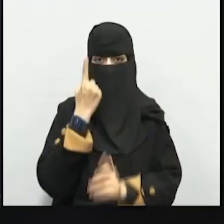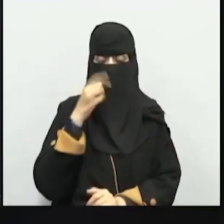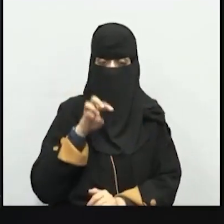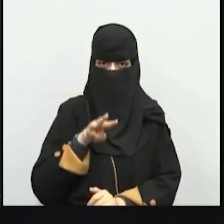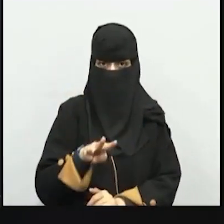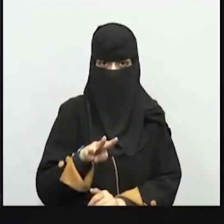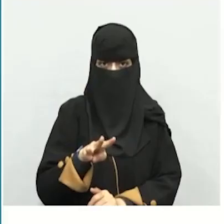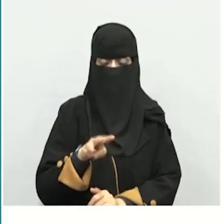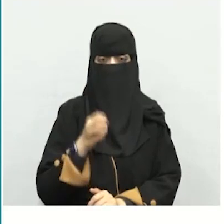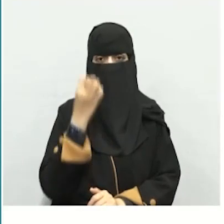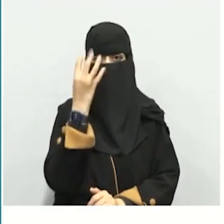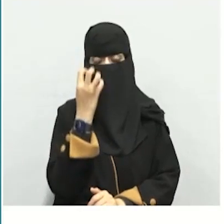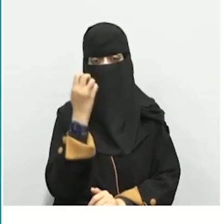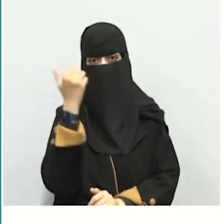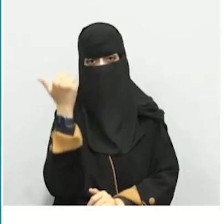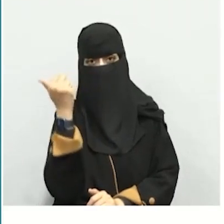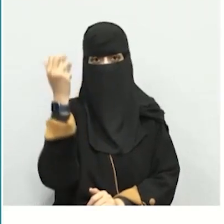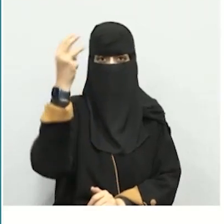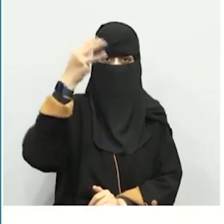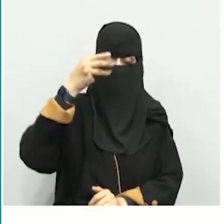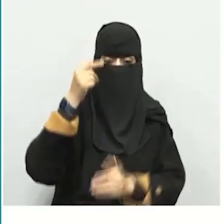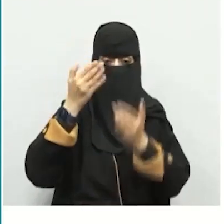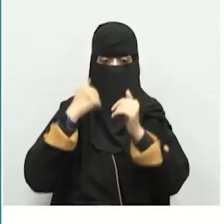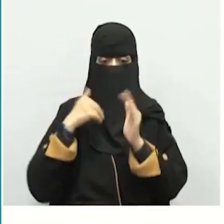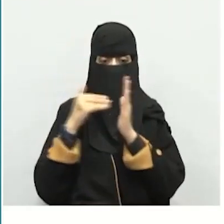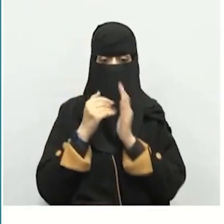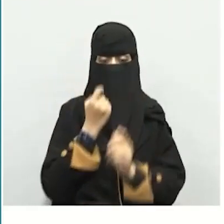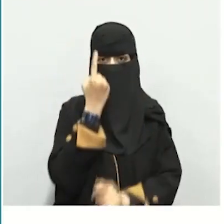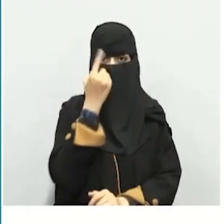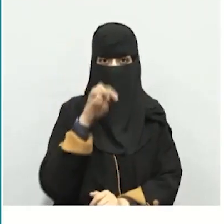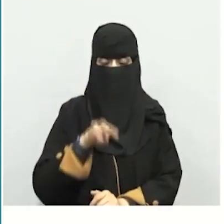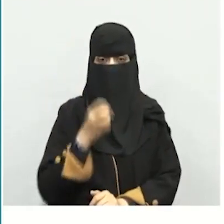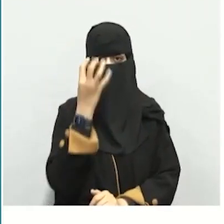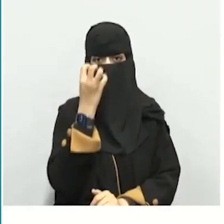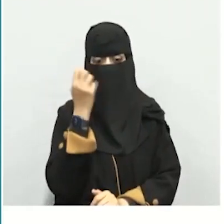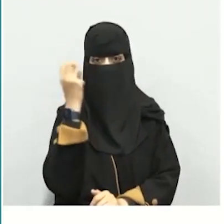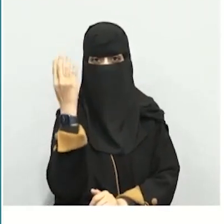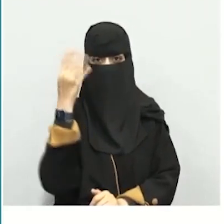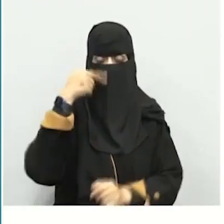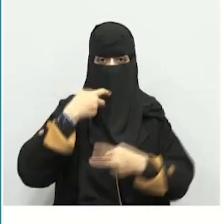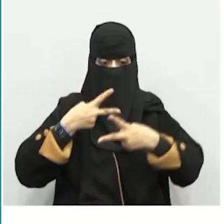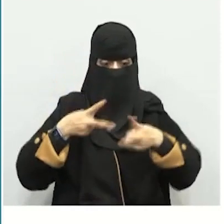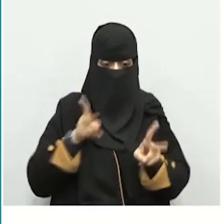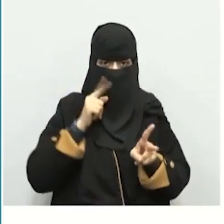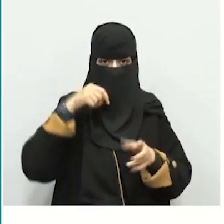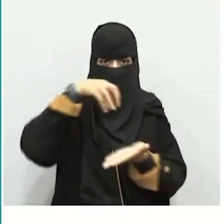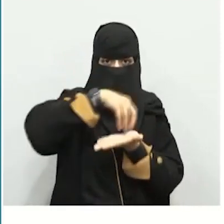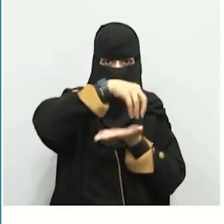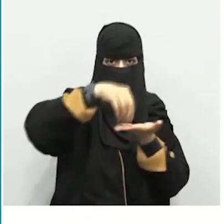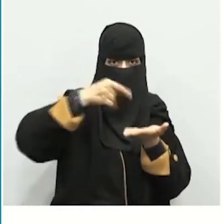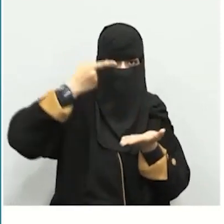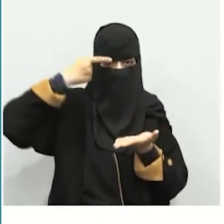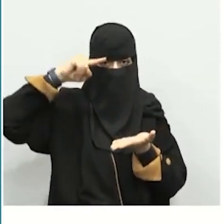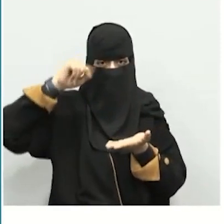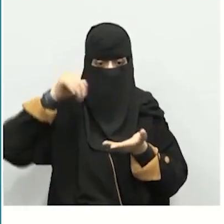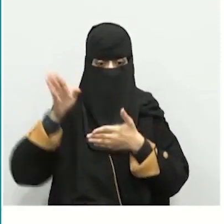من 1436 حتى 1440 افتتاح حي الطريف وحي البجيري في الدرعية.